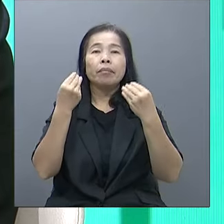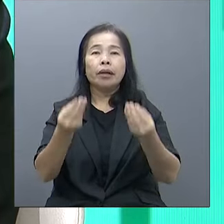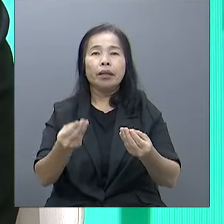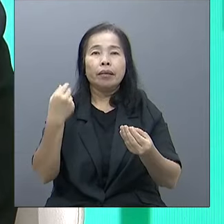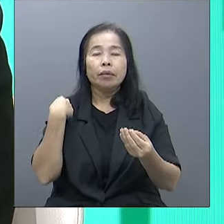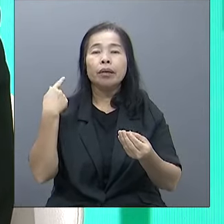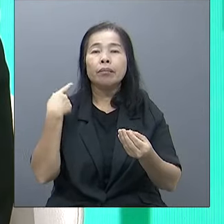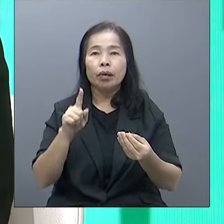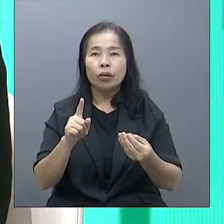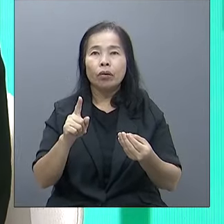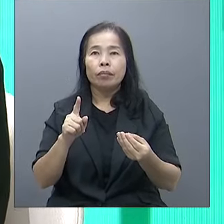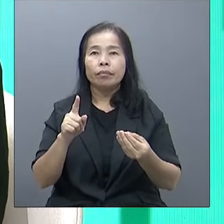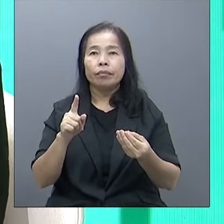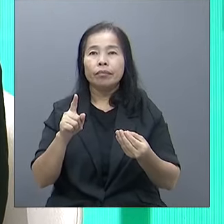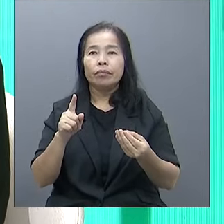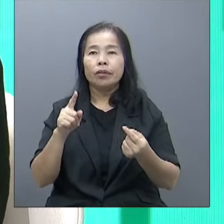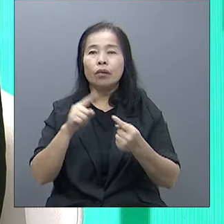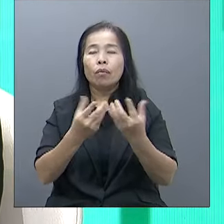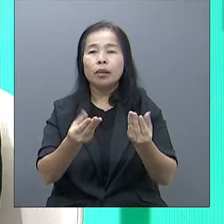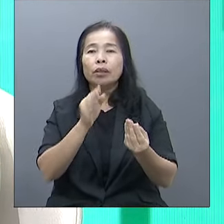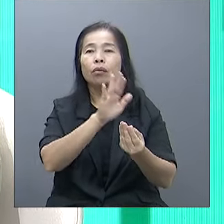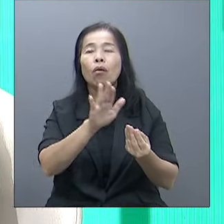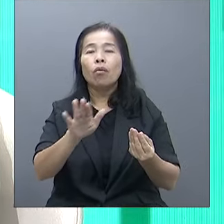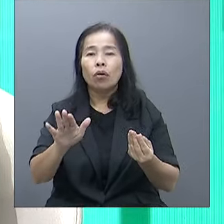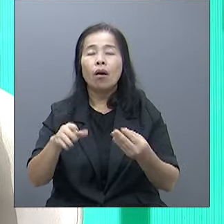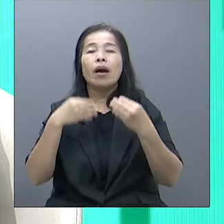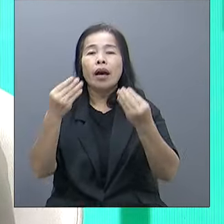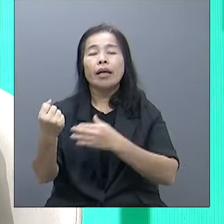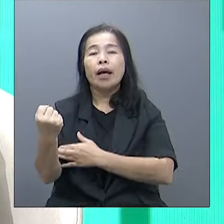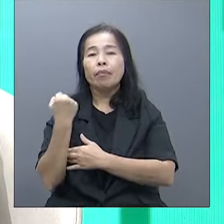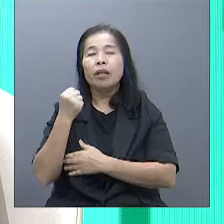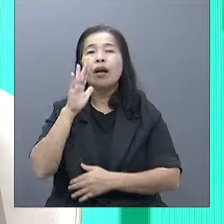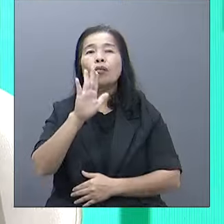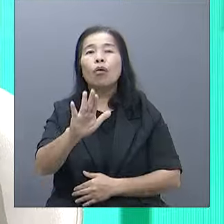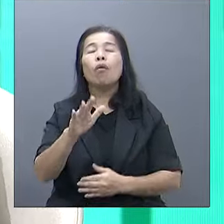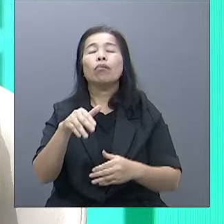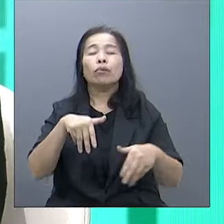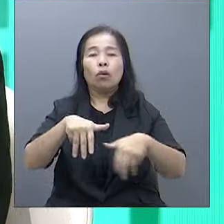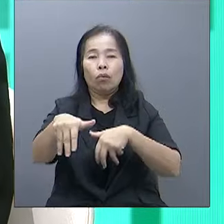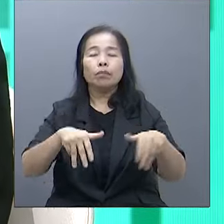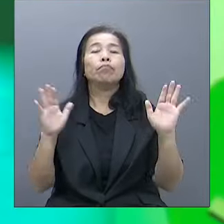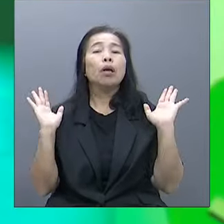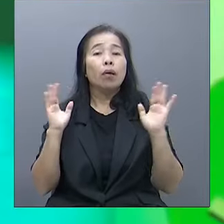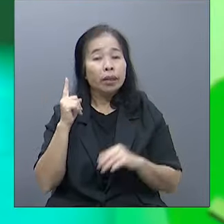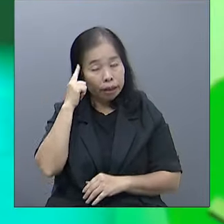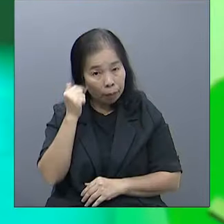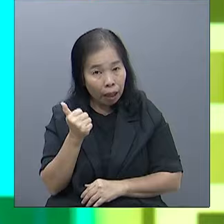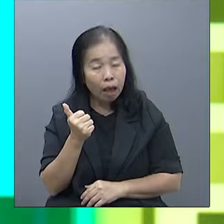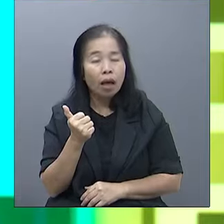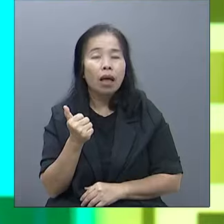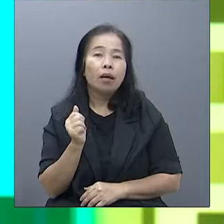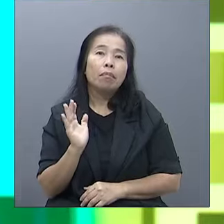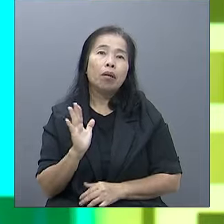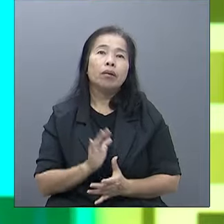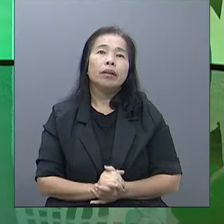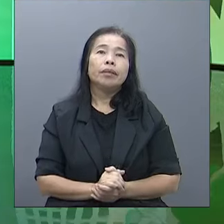ให้กับในพื้นที่ของเขานะนี่คืออำนาจหน้าที่ของท้องถิ่นเอาเขียนแค่นี้ได้ไห มจะได้ดูเหมือนเปิดกว้